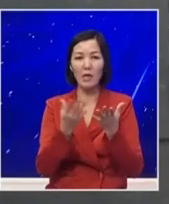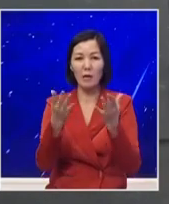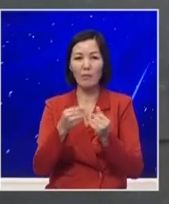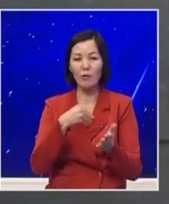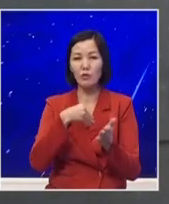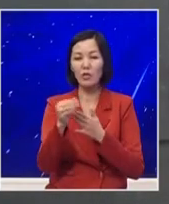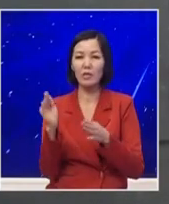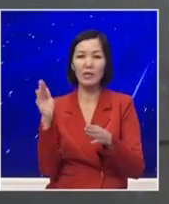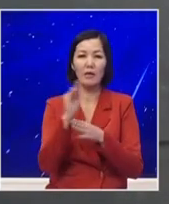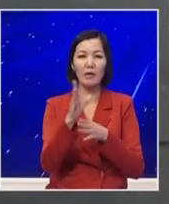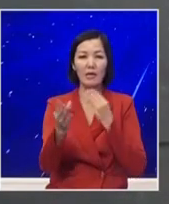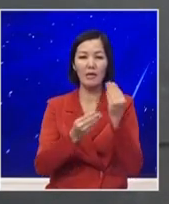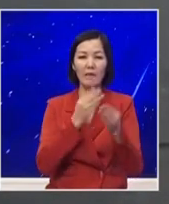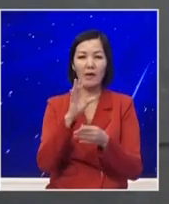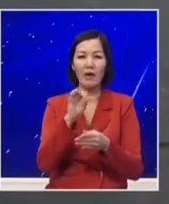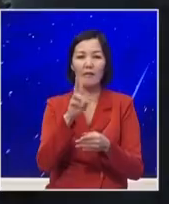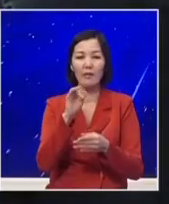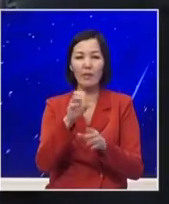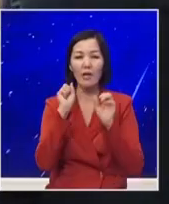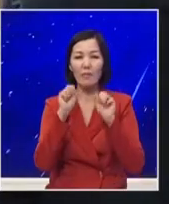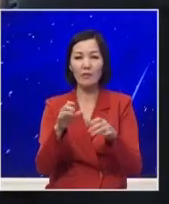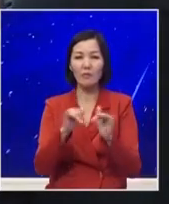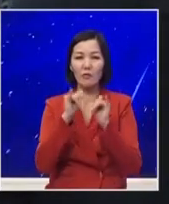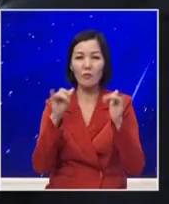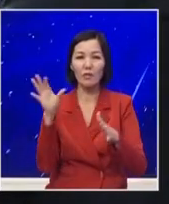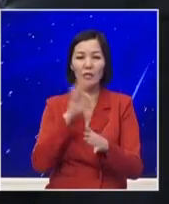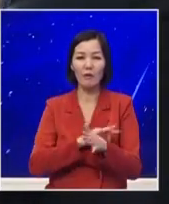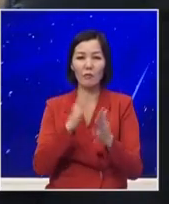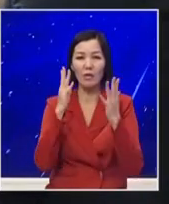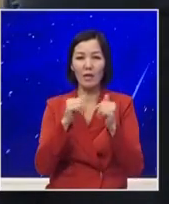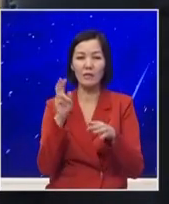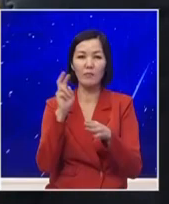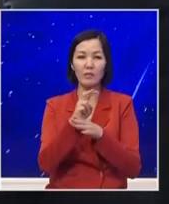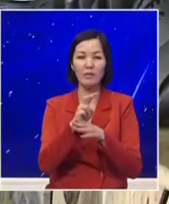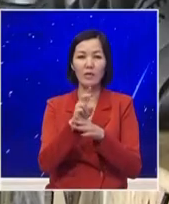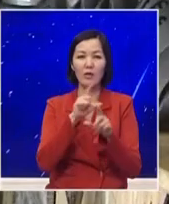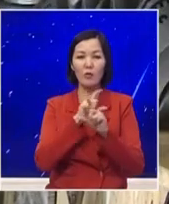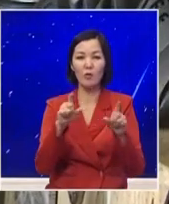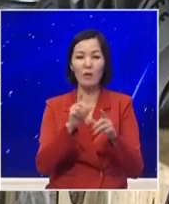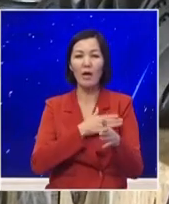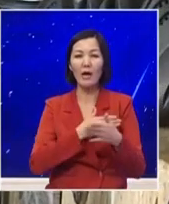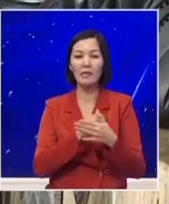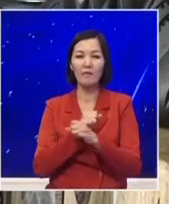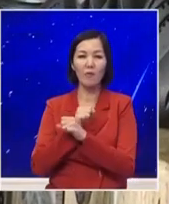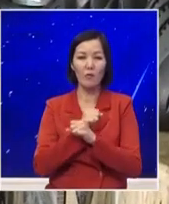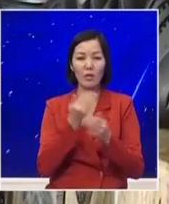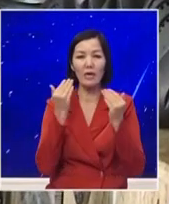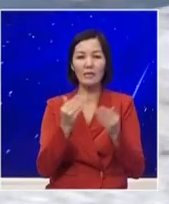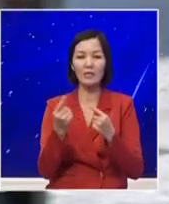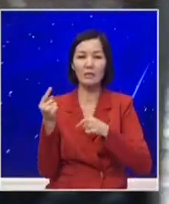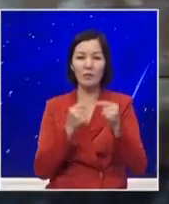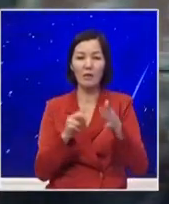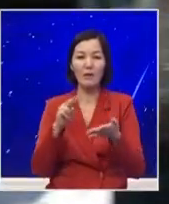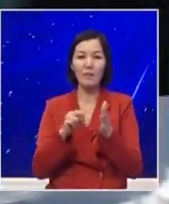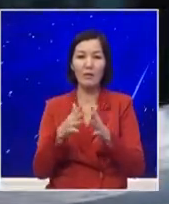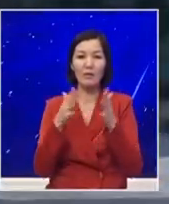закупил дополнительные игровые автоматы. Это позволило увеличить доход и количество посетителей его клуба активного отдыха. Сейчас предприниматель